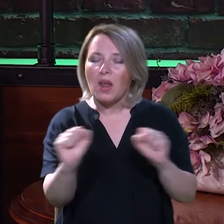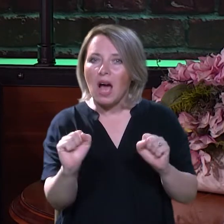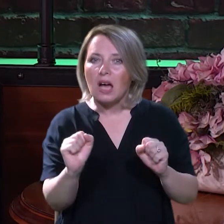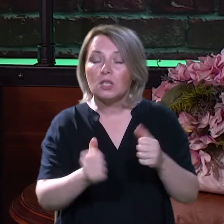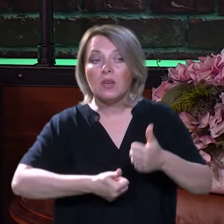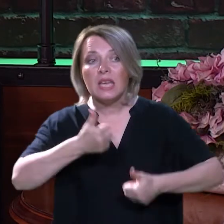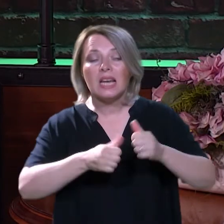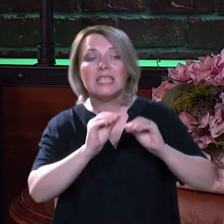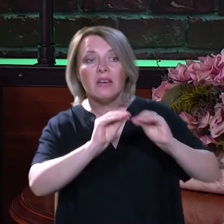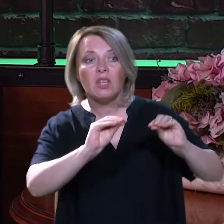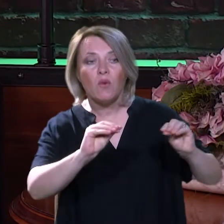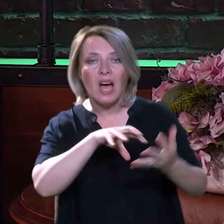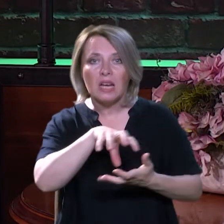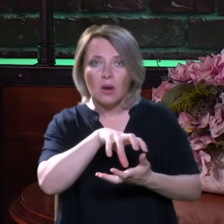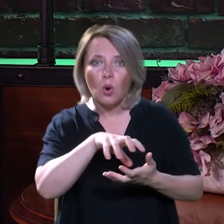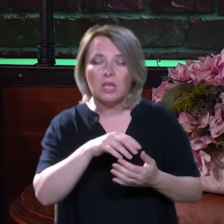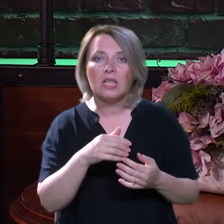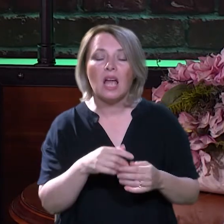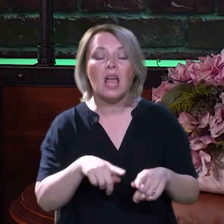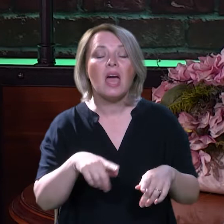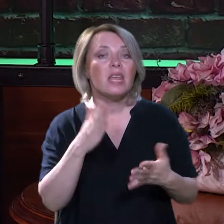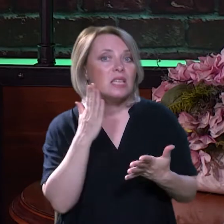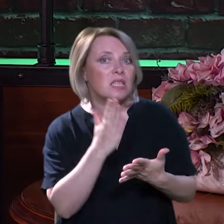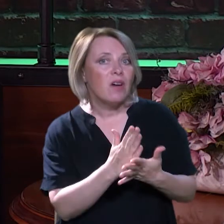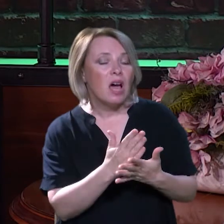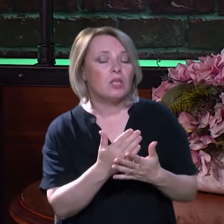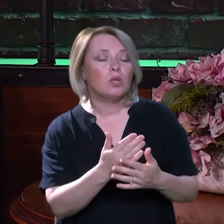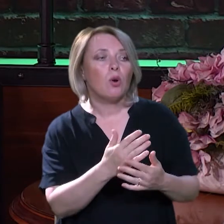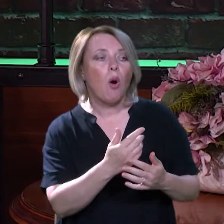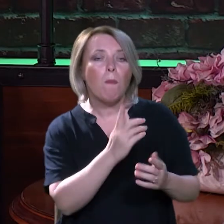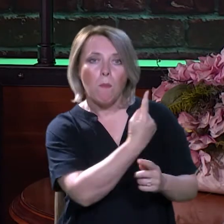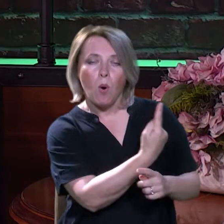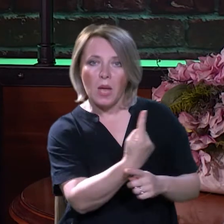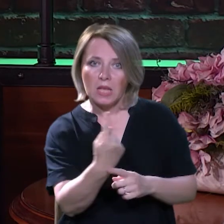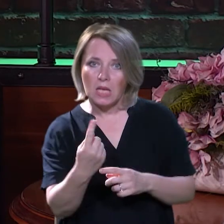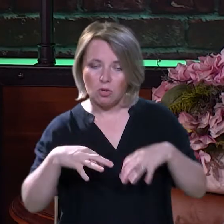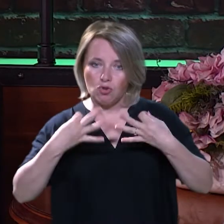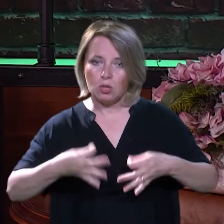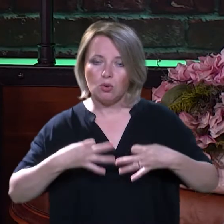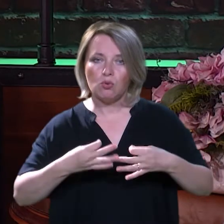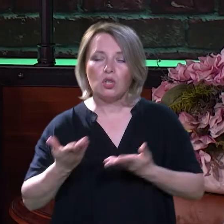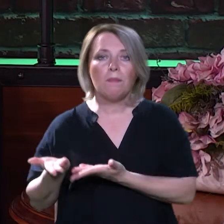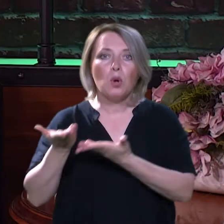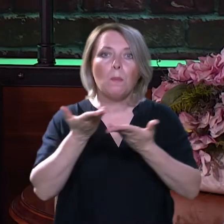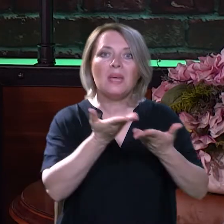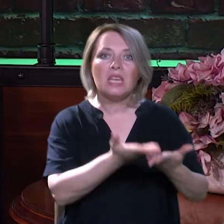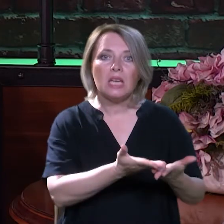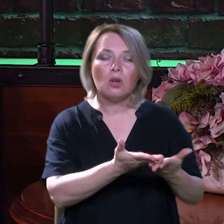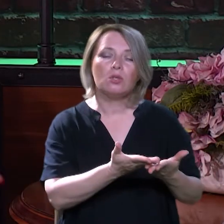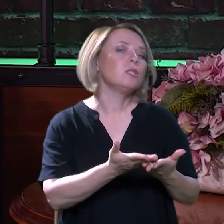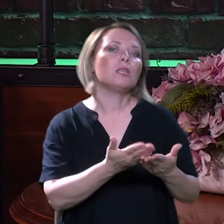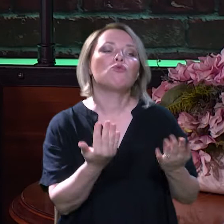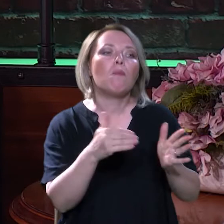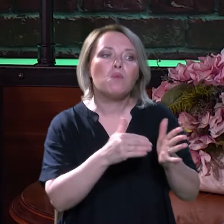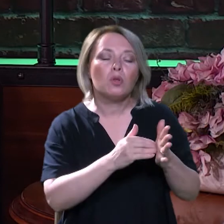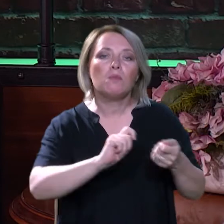nekakva timska savjetovanja roditelja i slično, jer upravo svatko sa svoje strane struke može doprinijeti onaj dio potreban da se